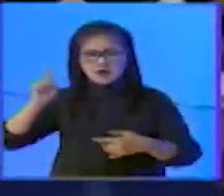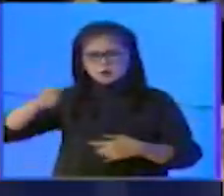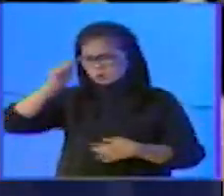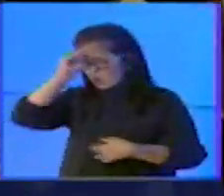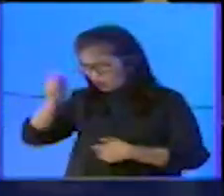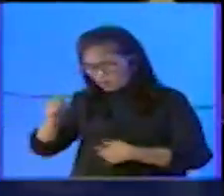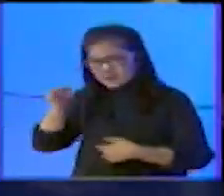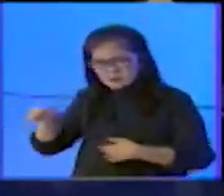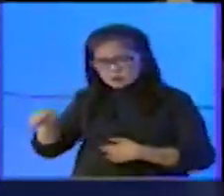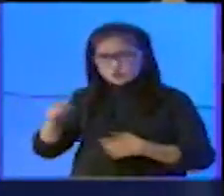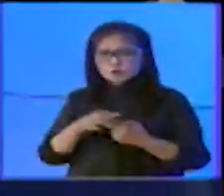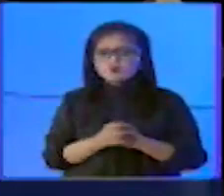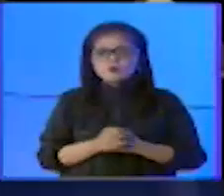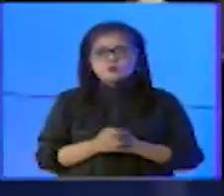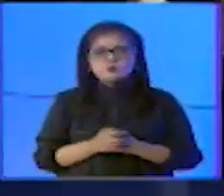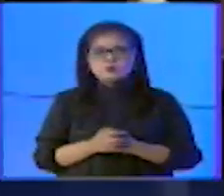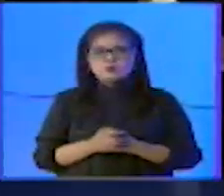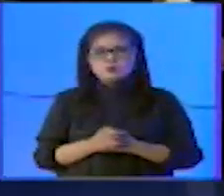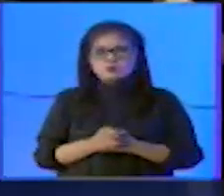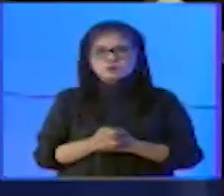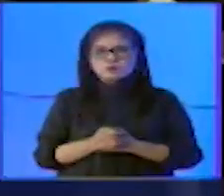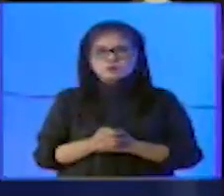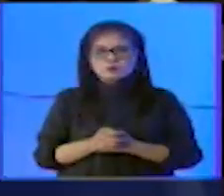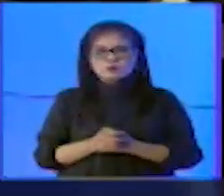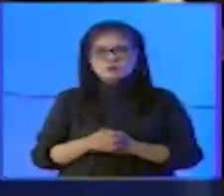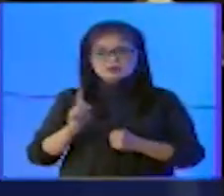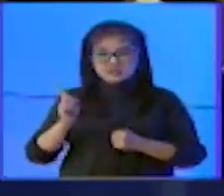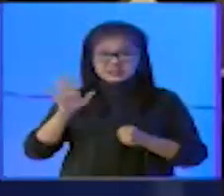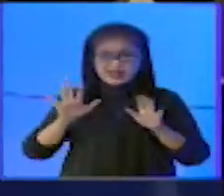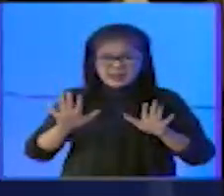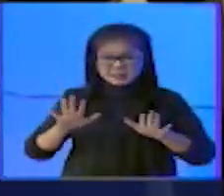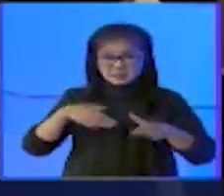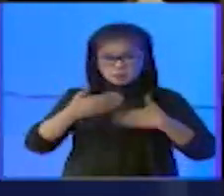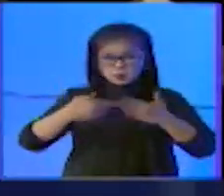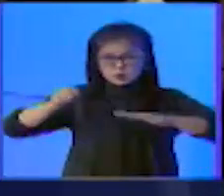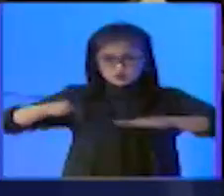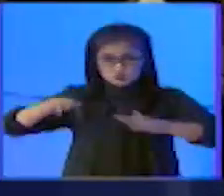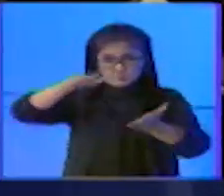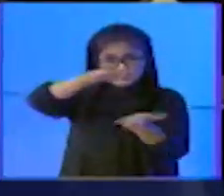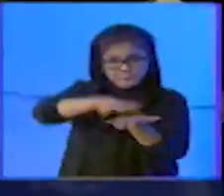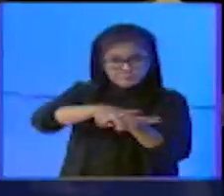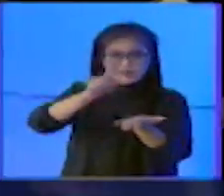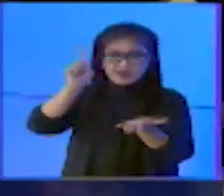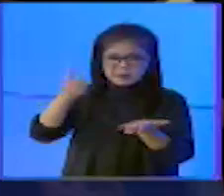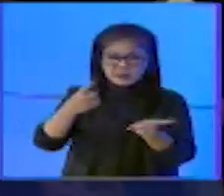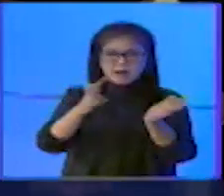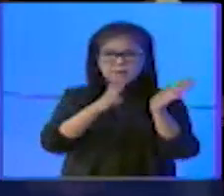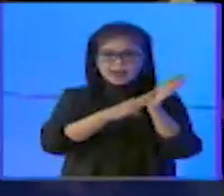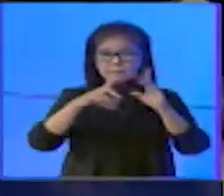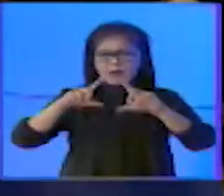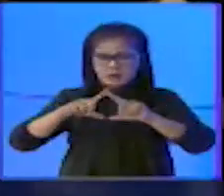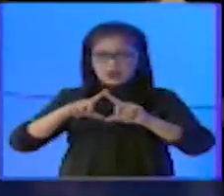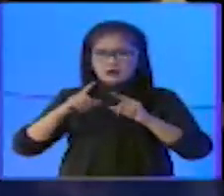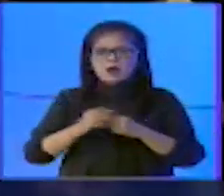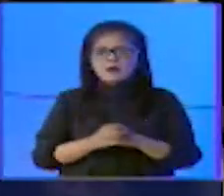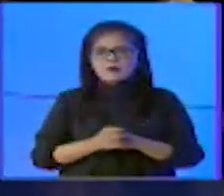apa? Nanti ada pengadilan yang akan menetapkan, yaitu Mahkamah Agung.